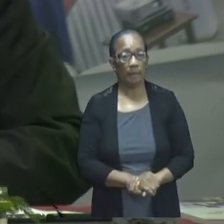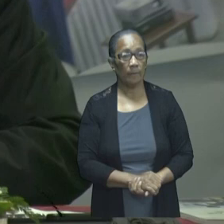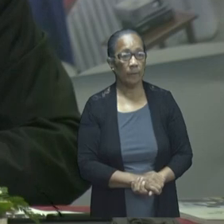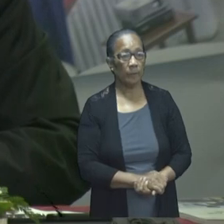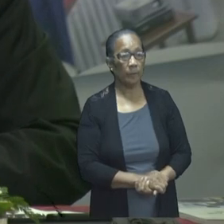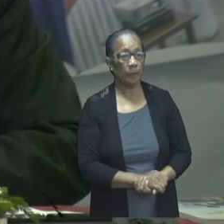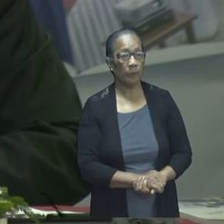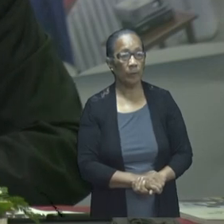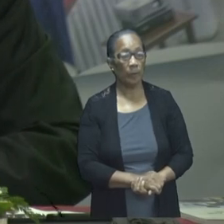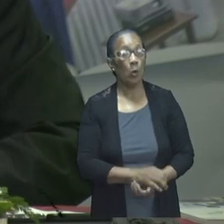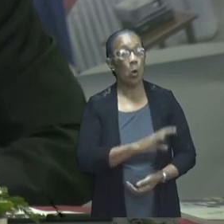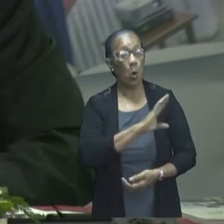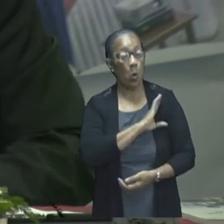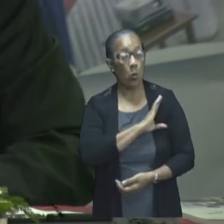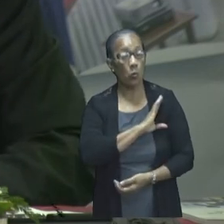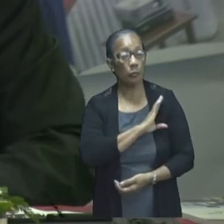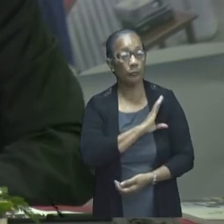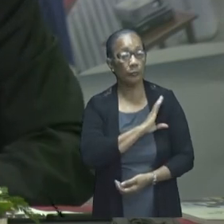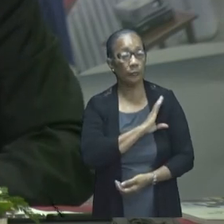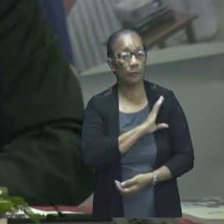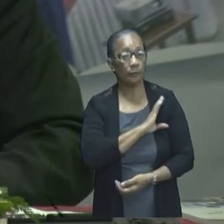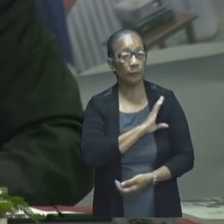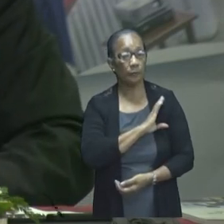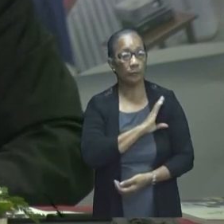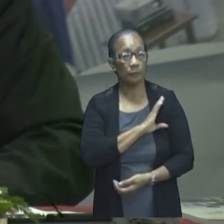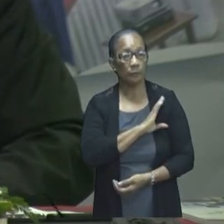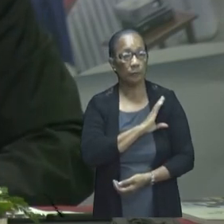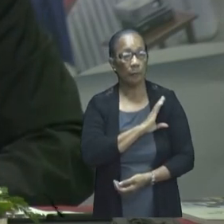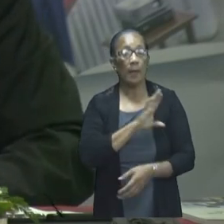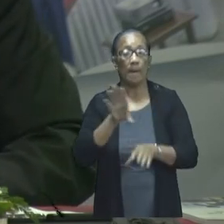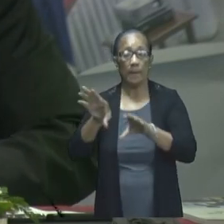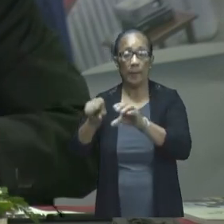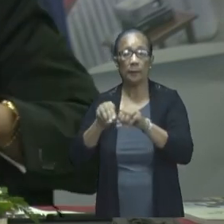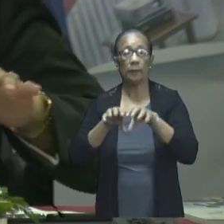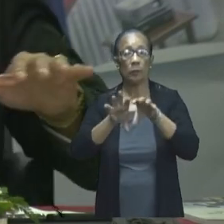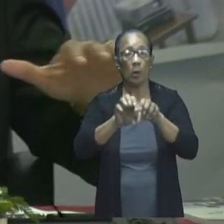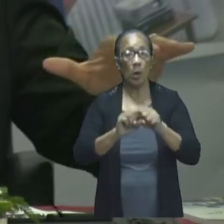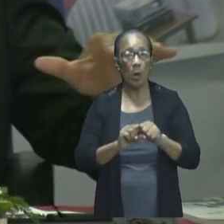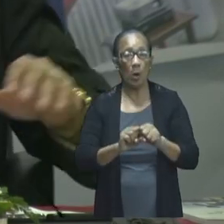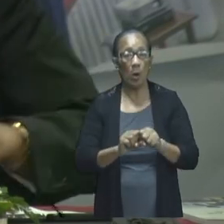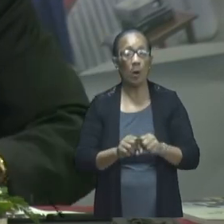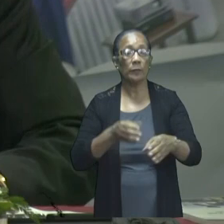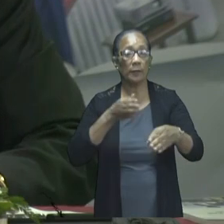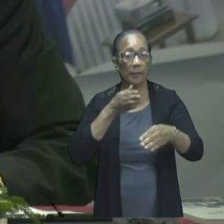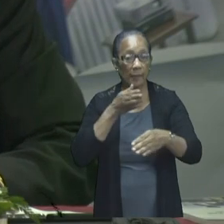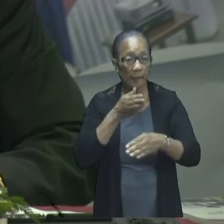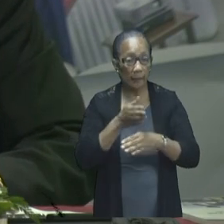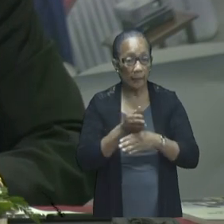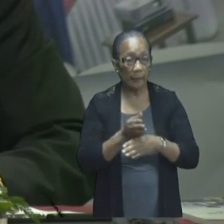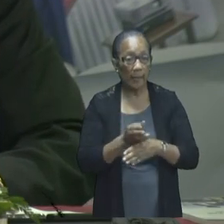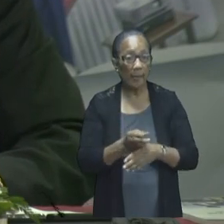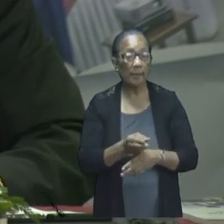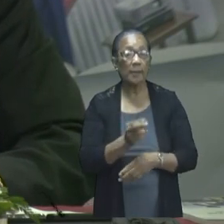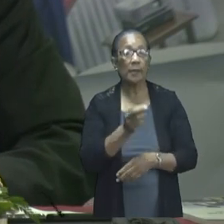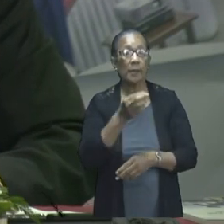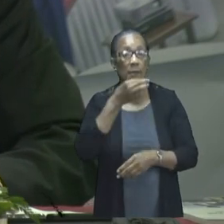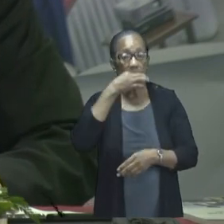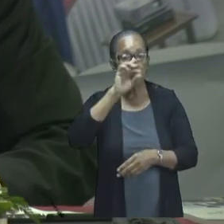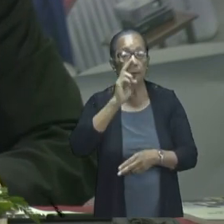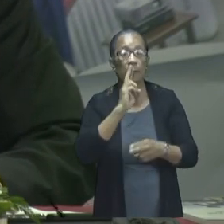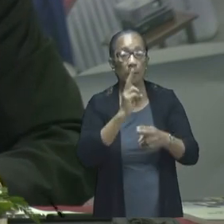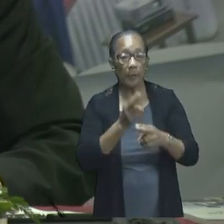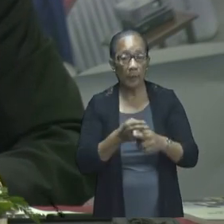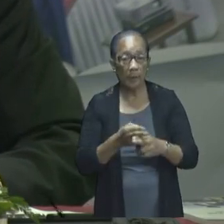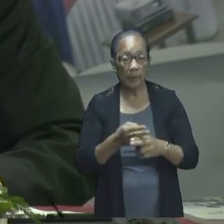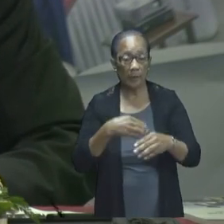we hebben ook maar drie wat er over om de rechtspraak te gaan decentraliseren en dat gaan we doen in